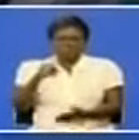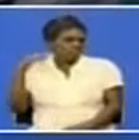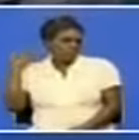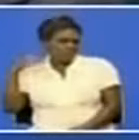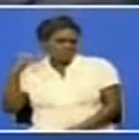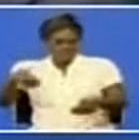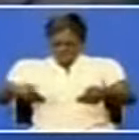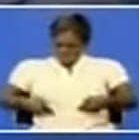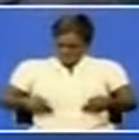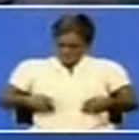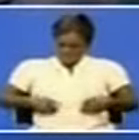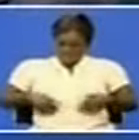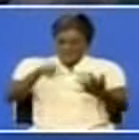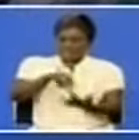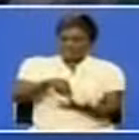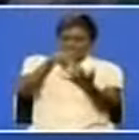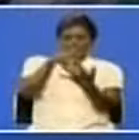uhalifu. Youth kwanza waweze